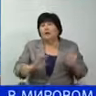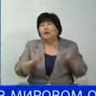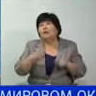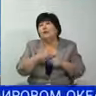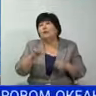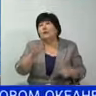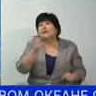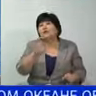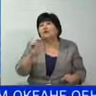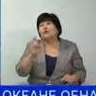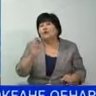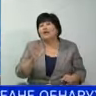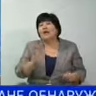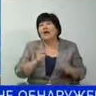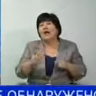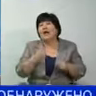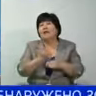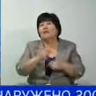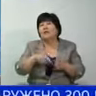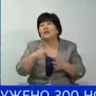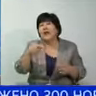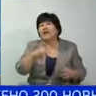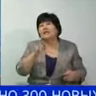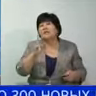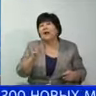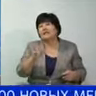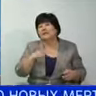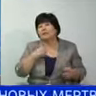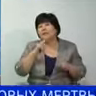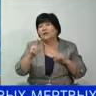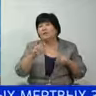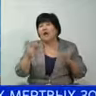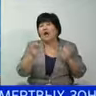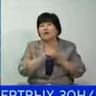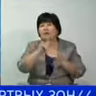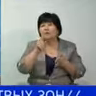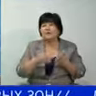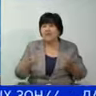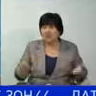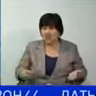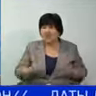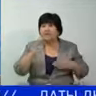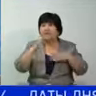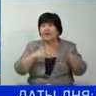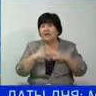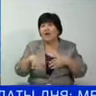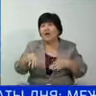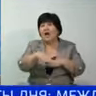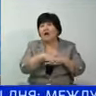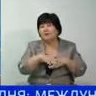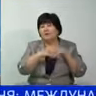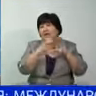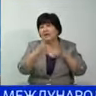Заместитель акима области Серик Сулейменов и аким города Ганибек Казантаев провели совещание по актуальным вопросам жилищного строительства,